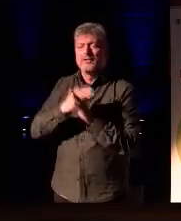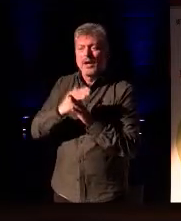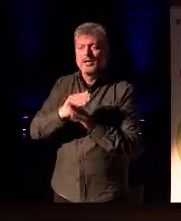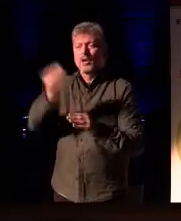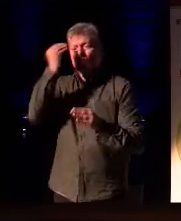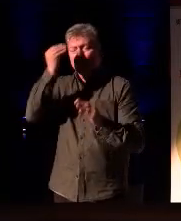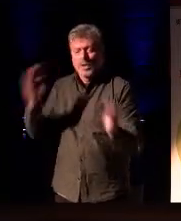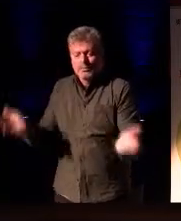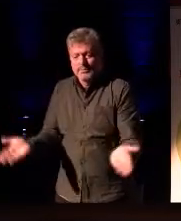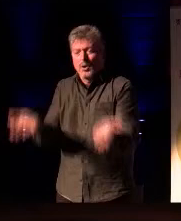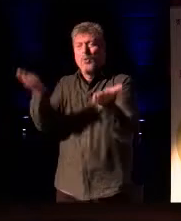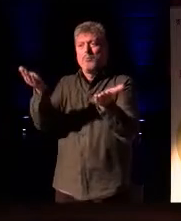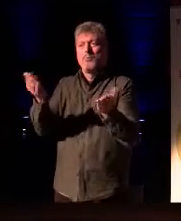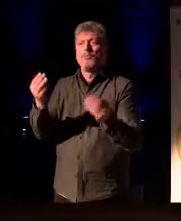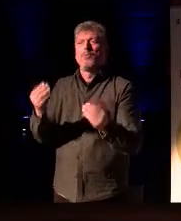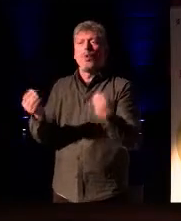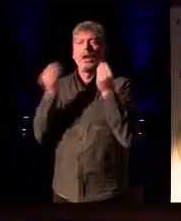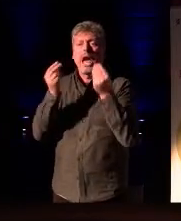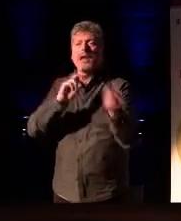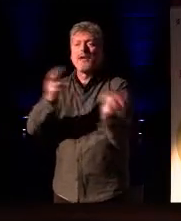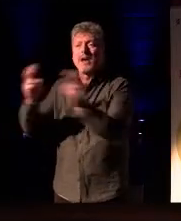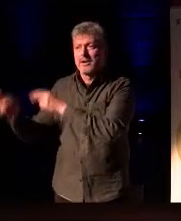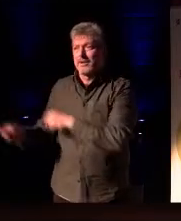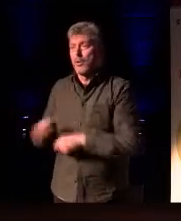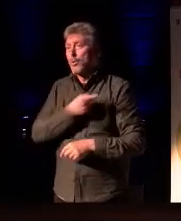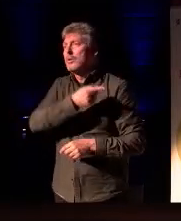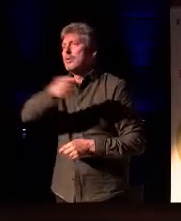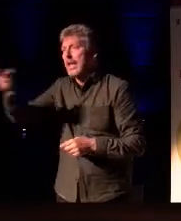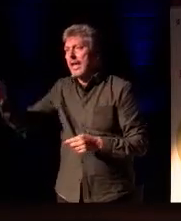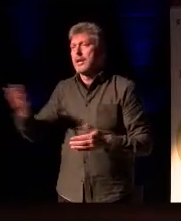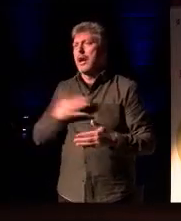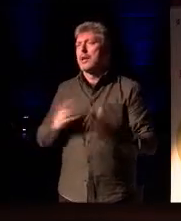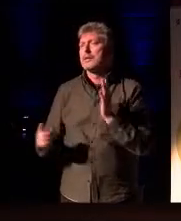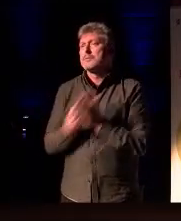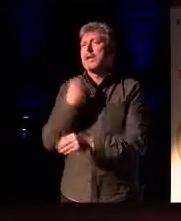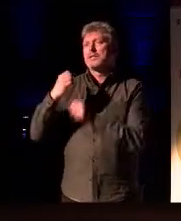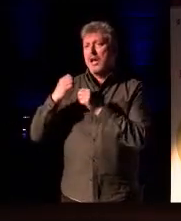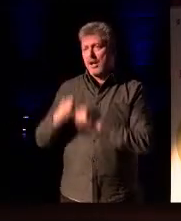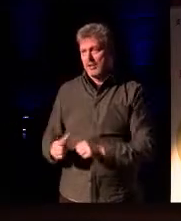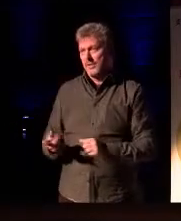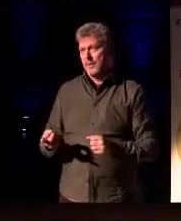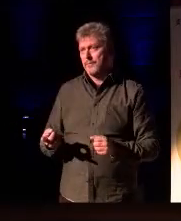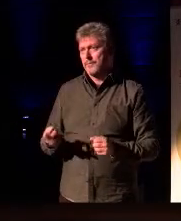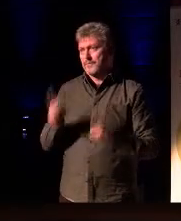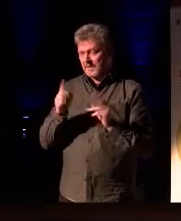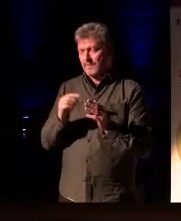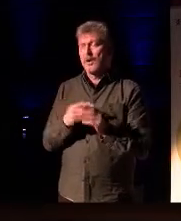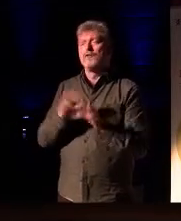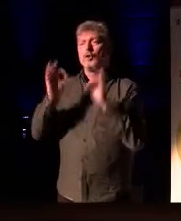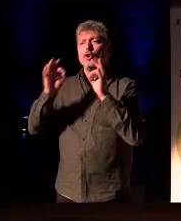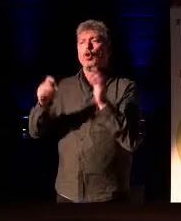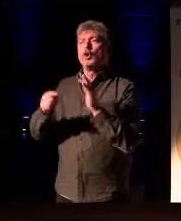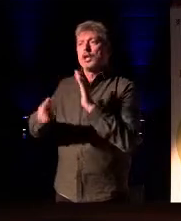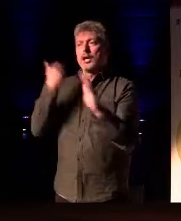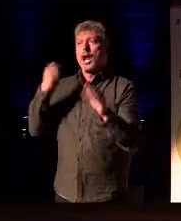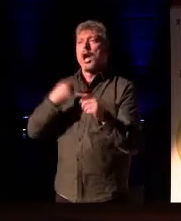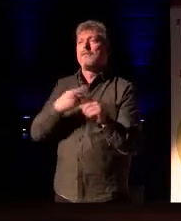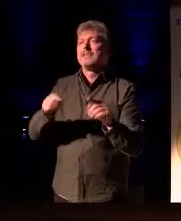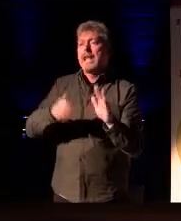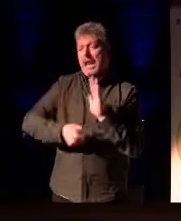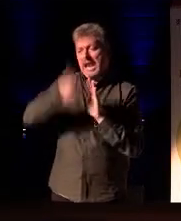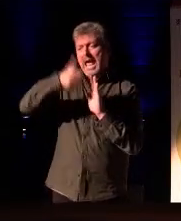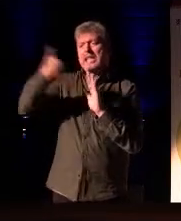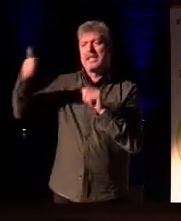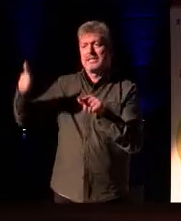andre. Og dere som ledere har altså et spesielt ansvar. Derfor stilte vi også tydelige krav til lederskap fra